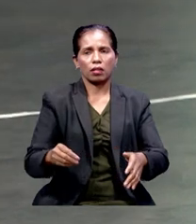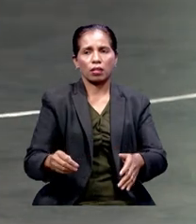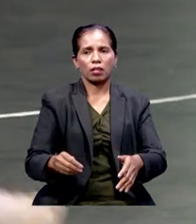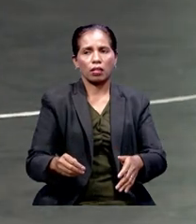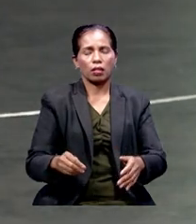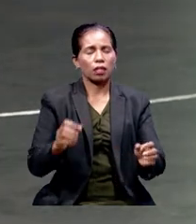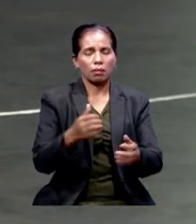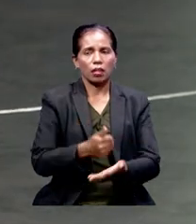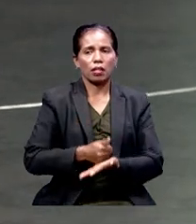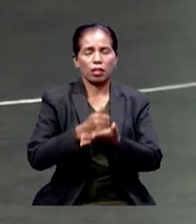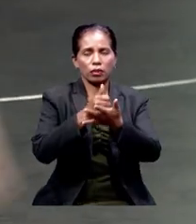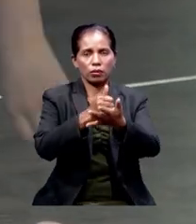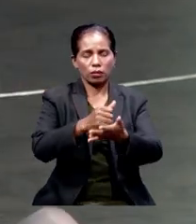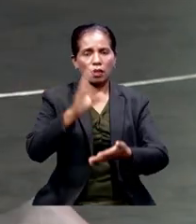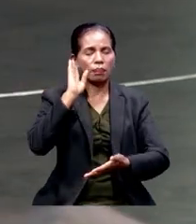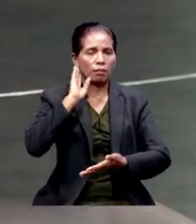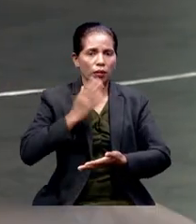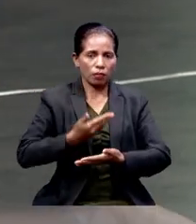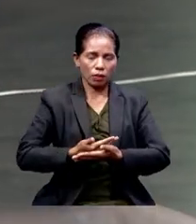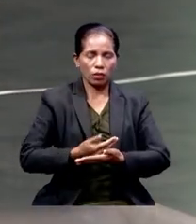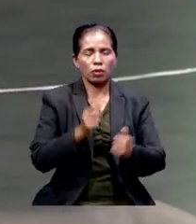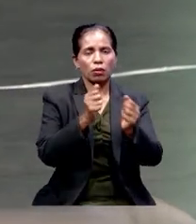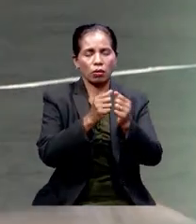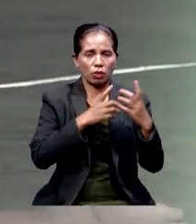ne taumata mbabe uang ho domin tomak.